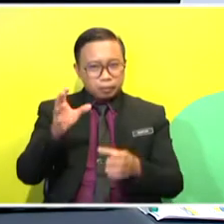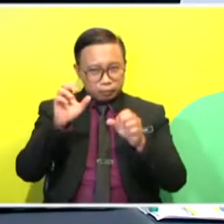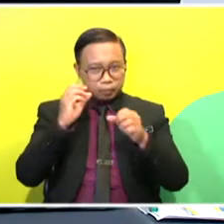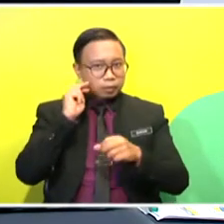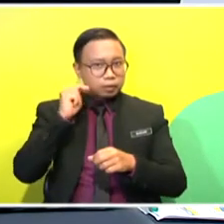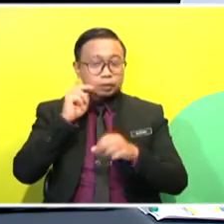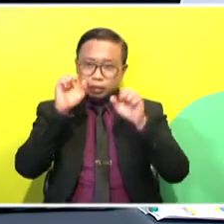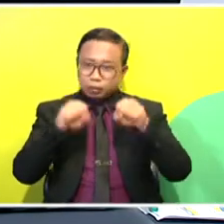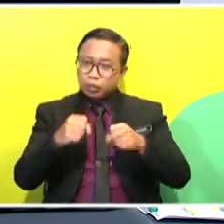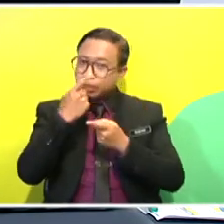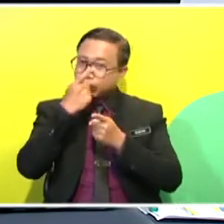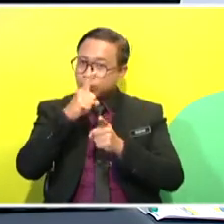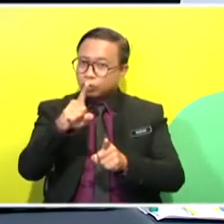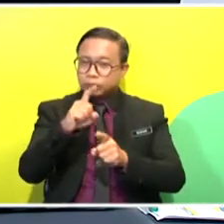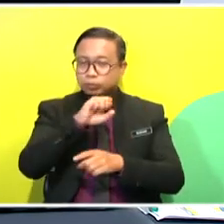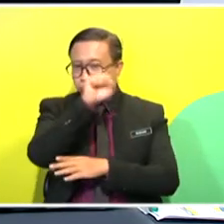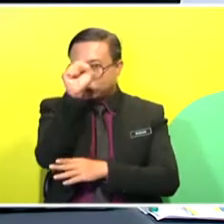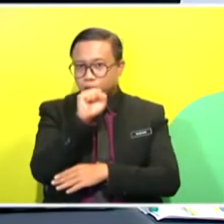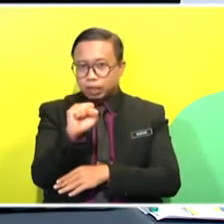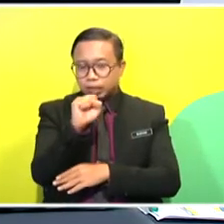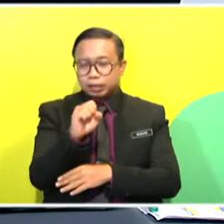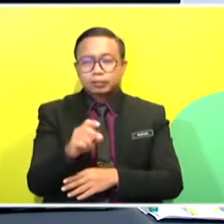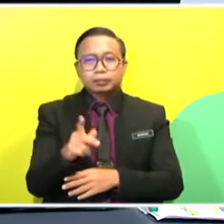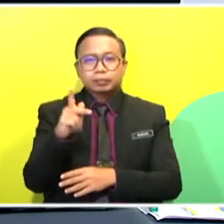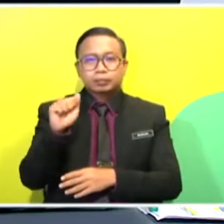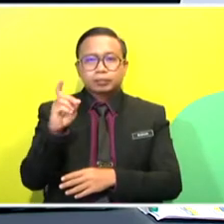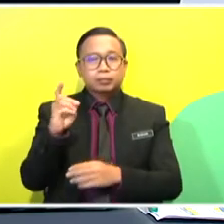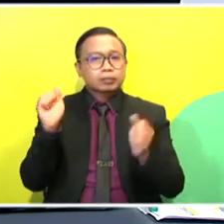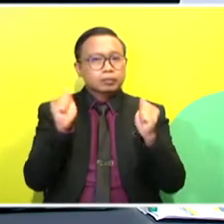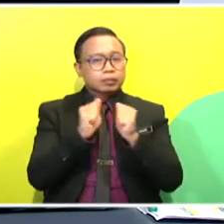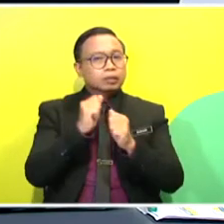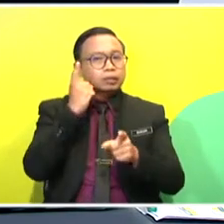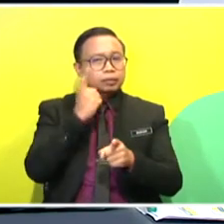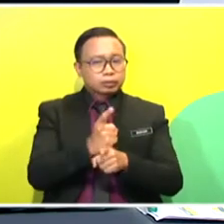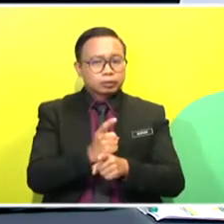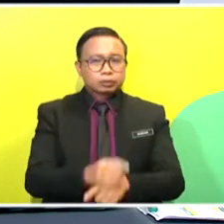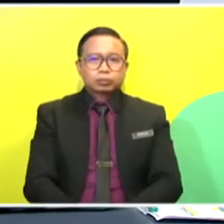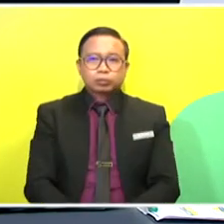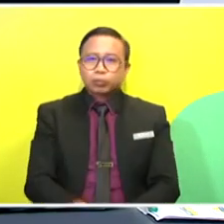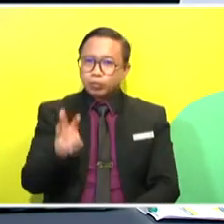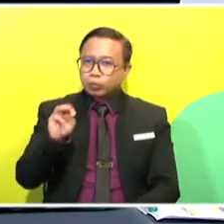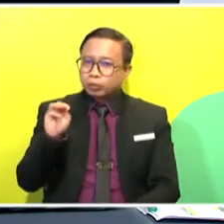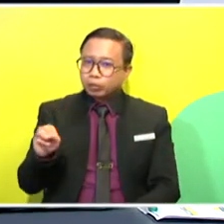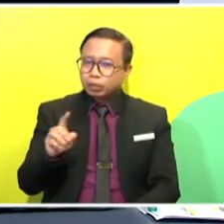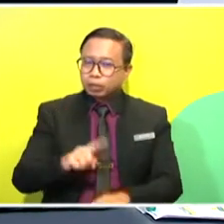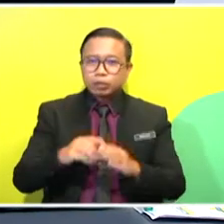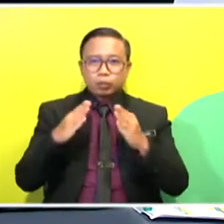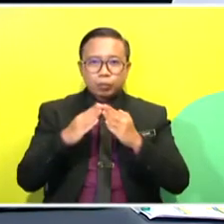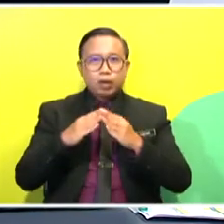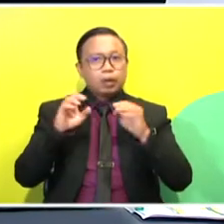semua soalan dan juga kad peraturan tu dengan betul. Rasanya murid-murid di rumah pun boleh buat